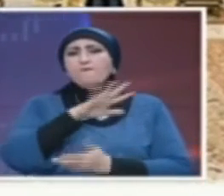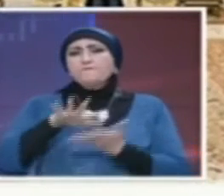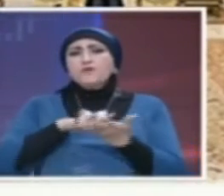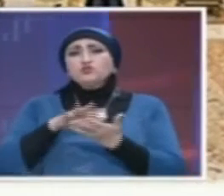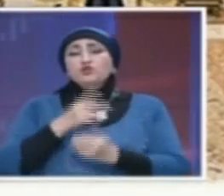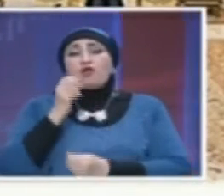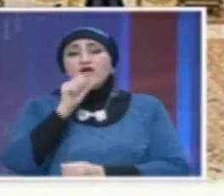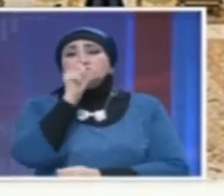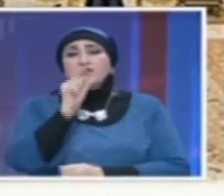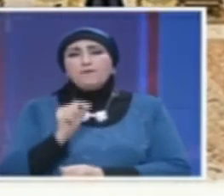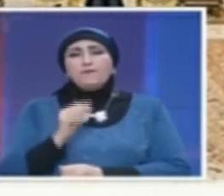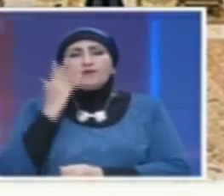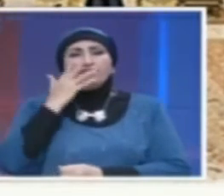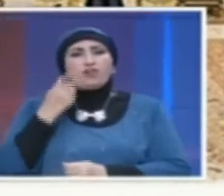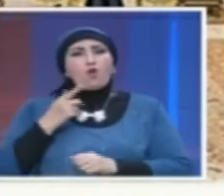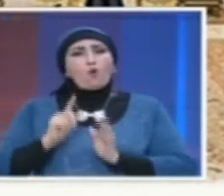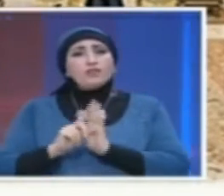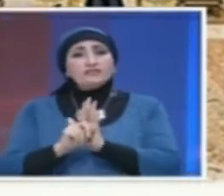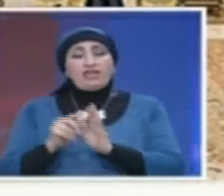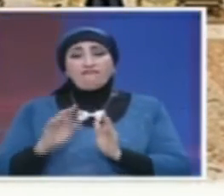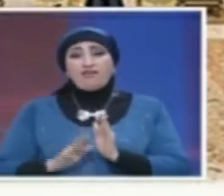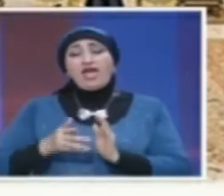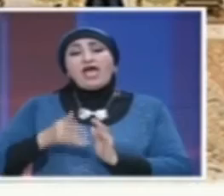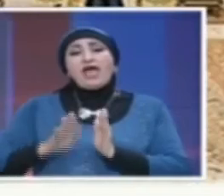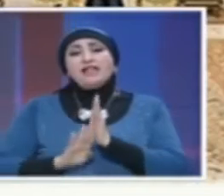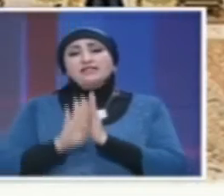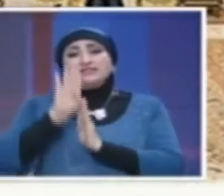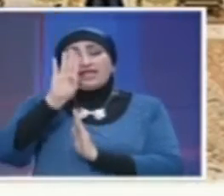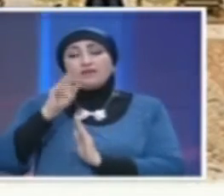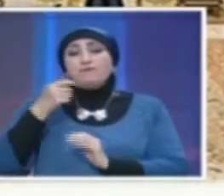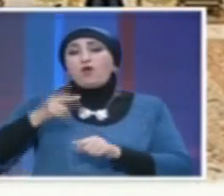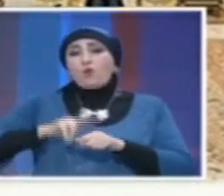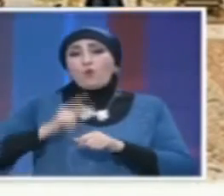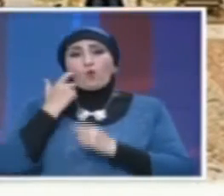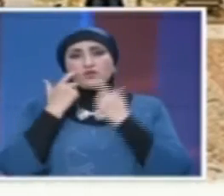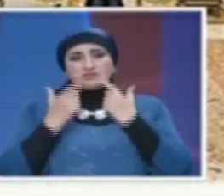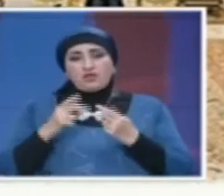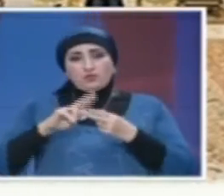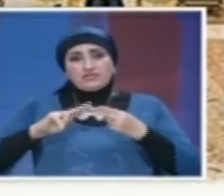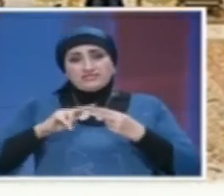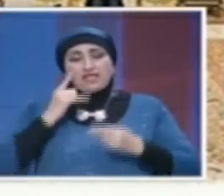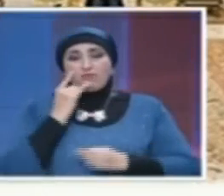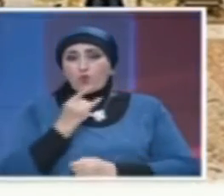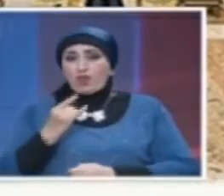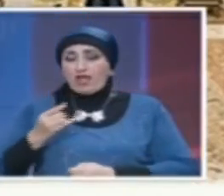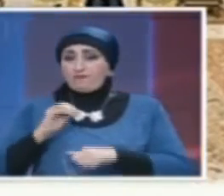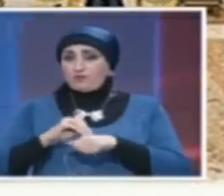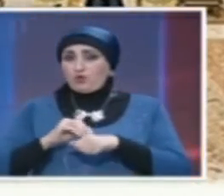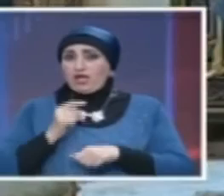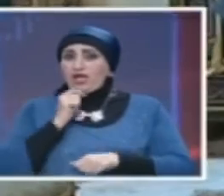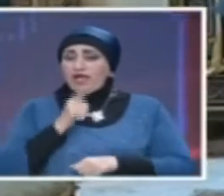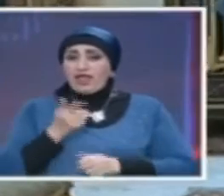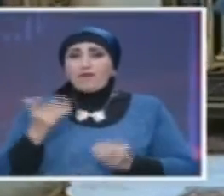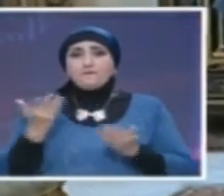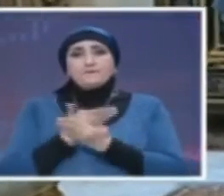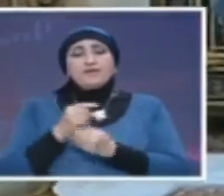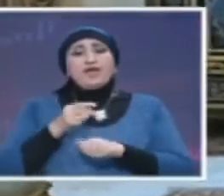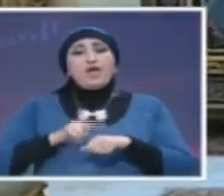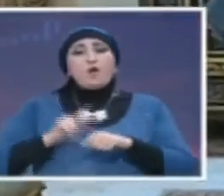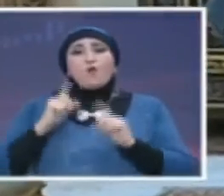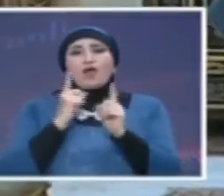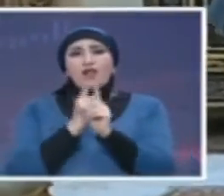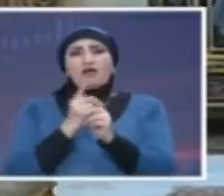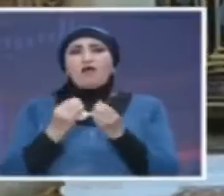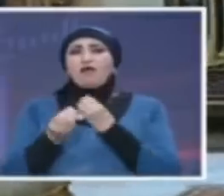خاصة ما يتعلق بدفع عجلة التنمية بالقارة وصون السلم والأمن بها. وأضاف المتحدث الرسمي أن اللقاء